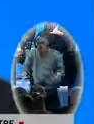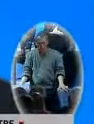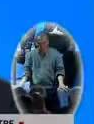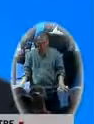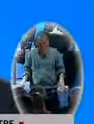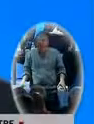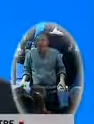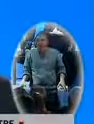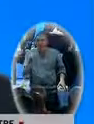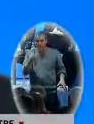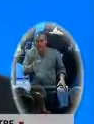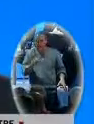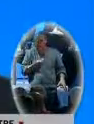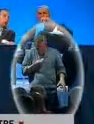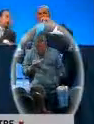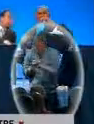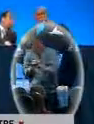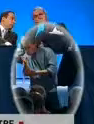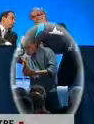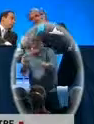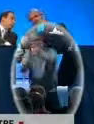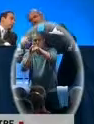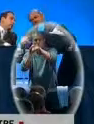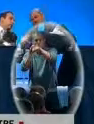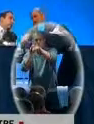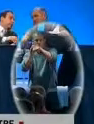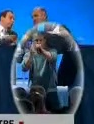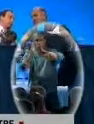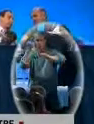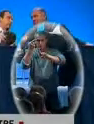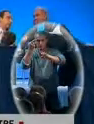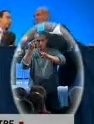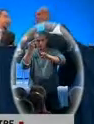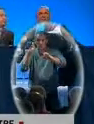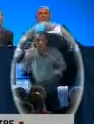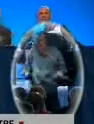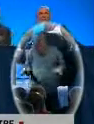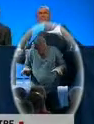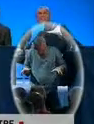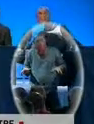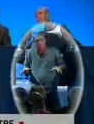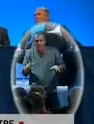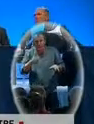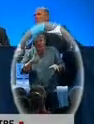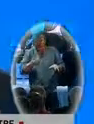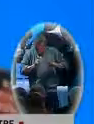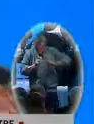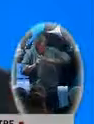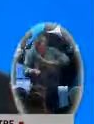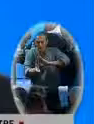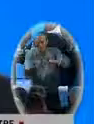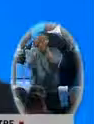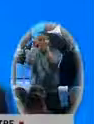nos options sur les grands sujets politiques. De là découle notre conception des institutions politiques.